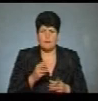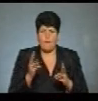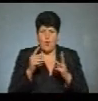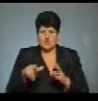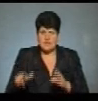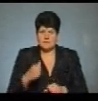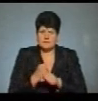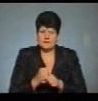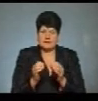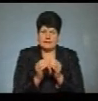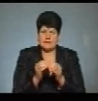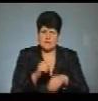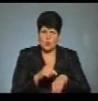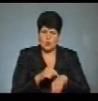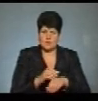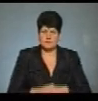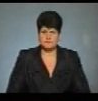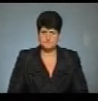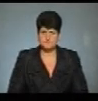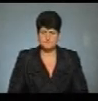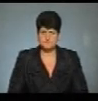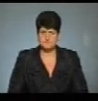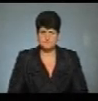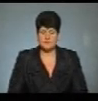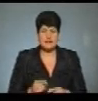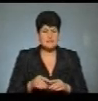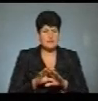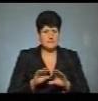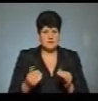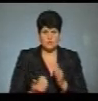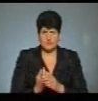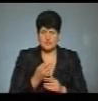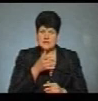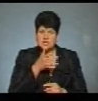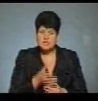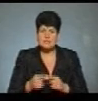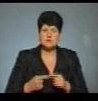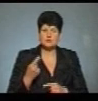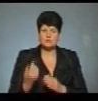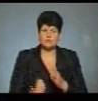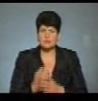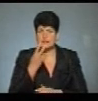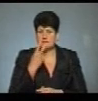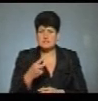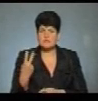речниця пожежно-рятувальної служби Ірина Крупа. І це всі новини на цю пору. Наступний інформаційний